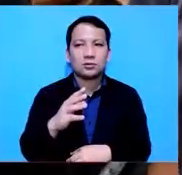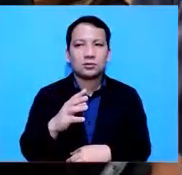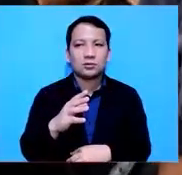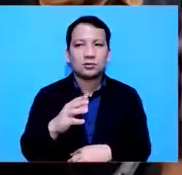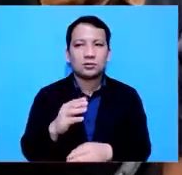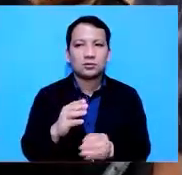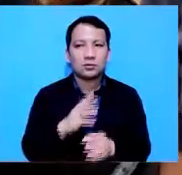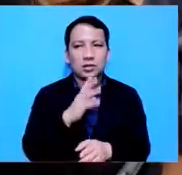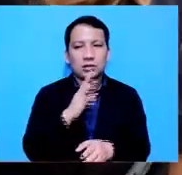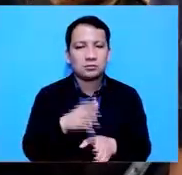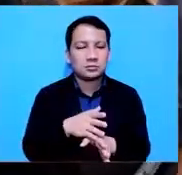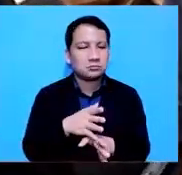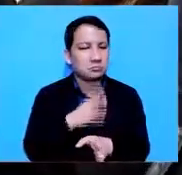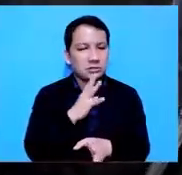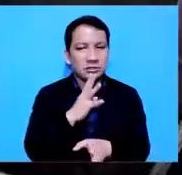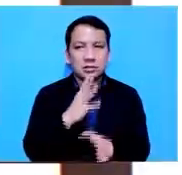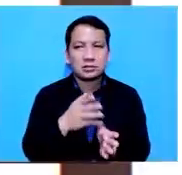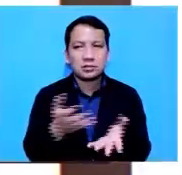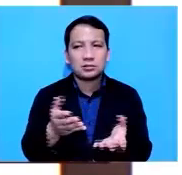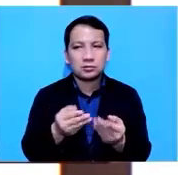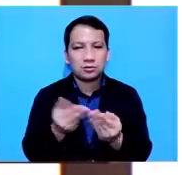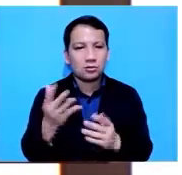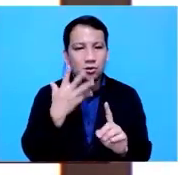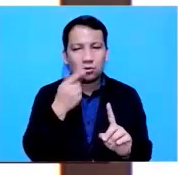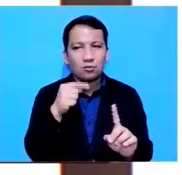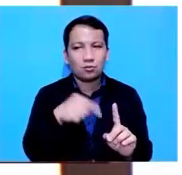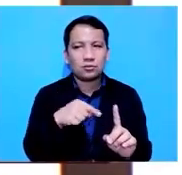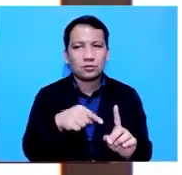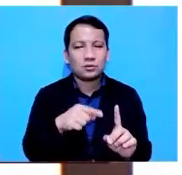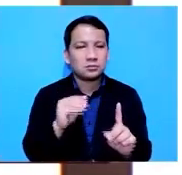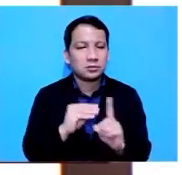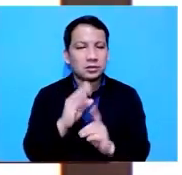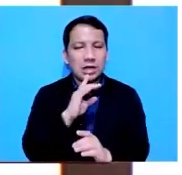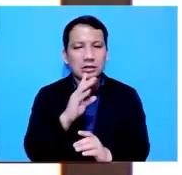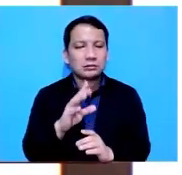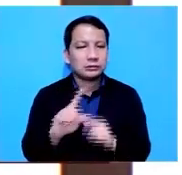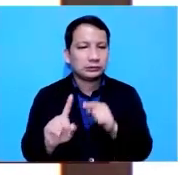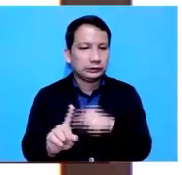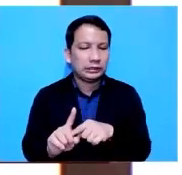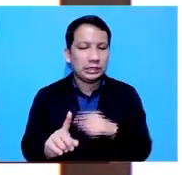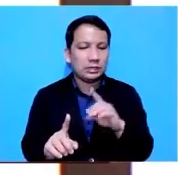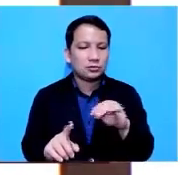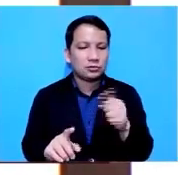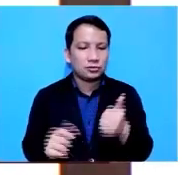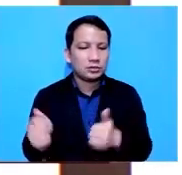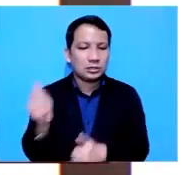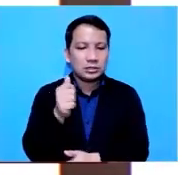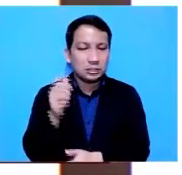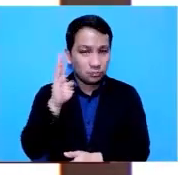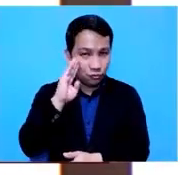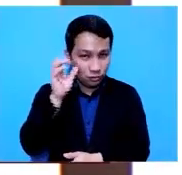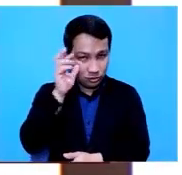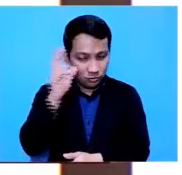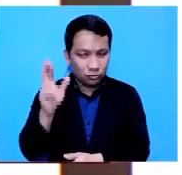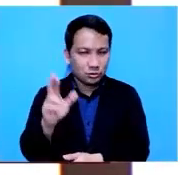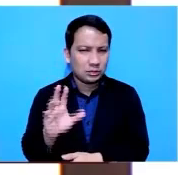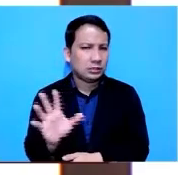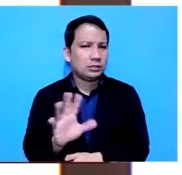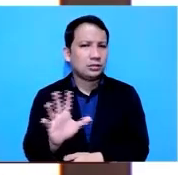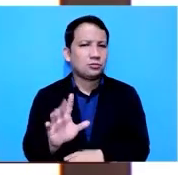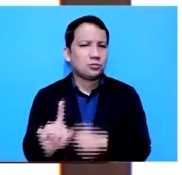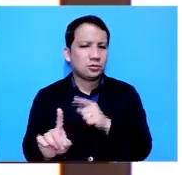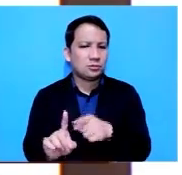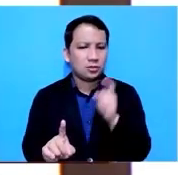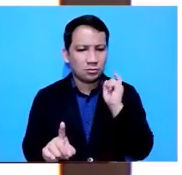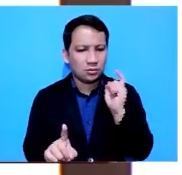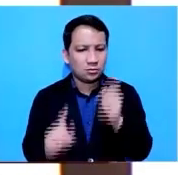reveal who he really is. Giniit naman ni Justice Secretary Boy Remulla, hindi pwedeng madaliin ang